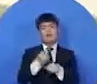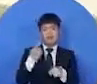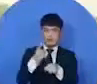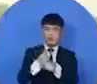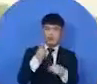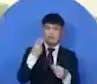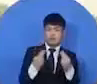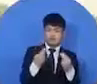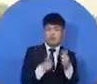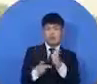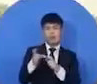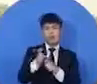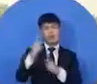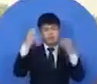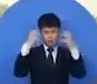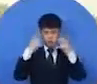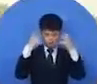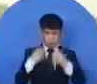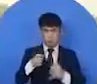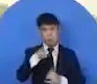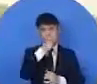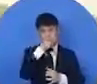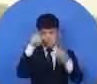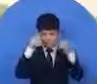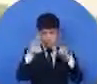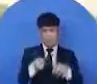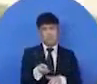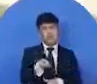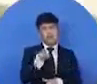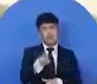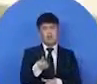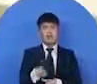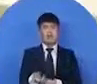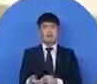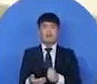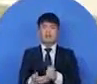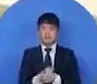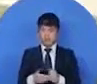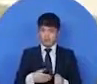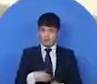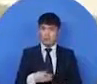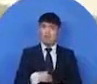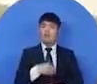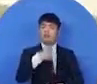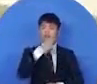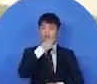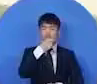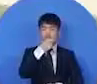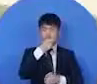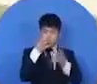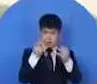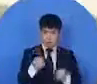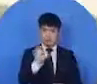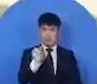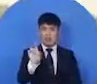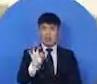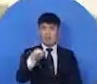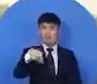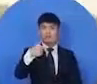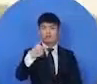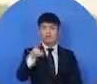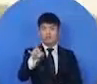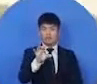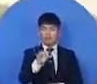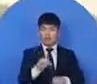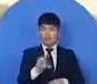평소보다 더 덥고 비가 더 롤 전망입니다 올 여름 무더위는 수분이 가득한 아우네 오이로 이겨 보시는건